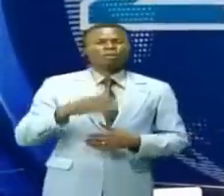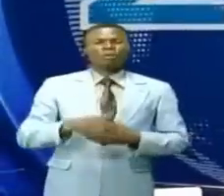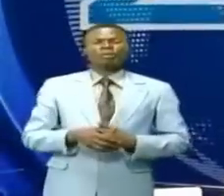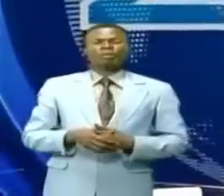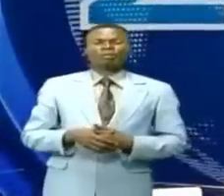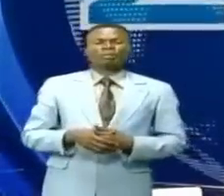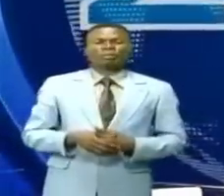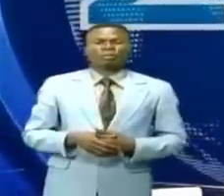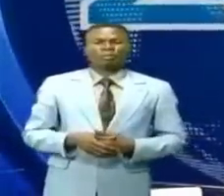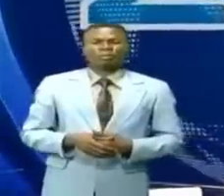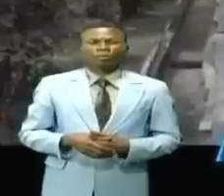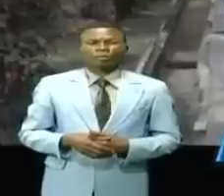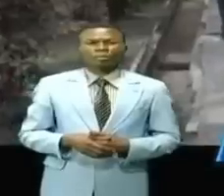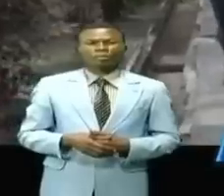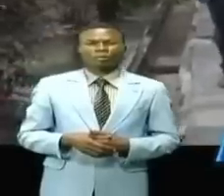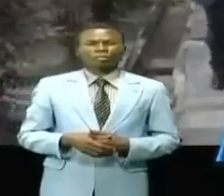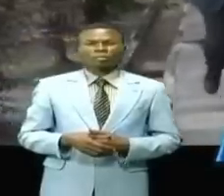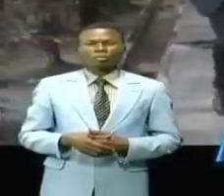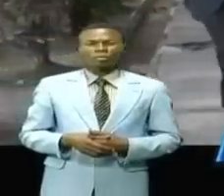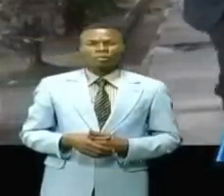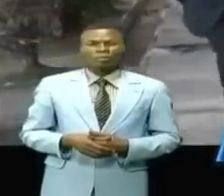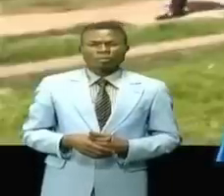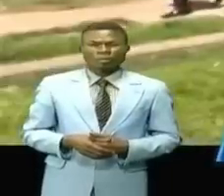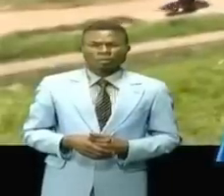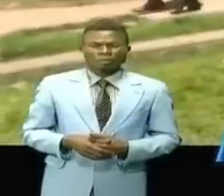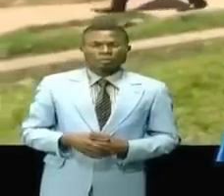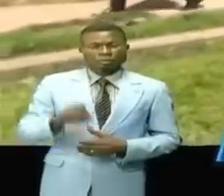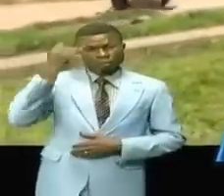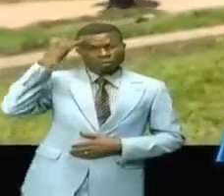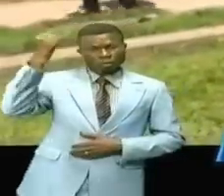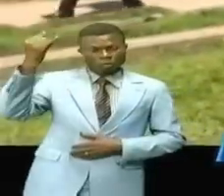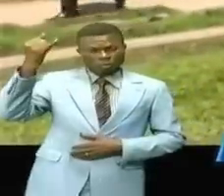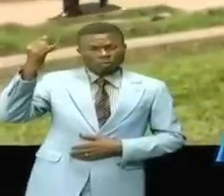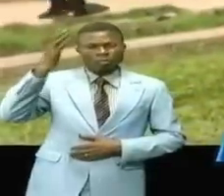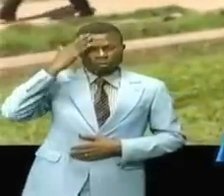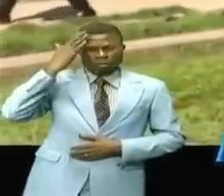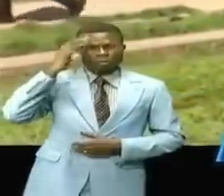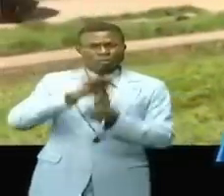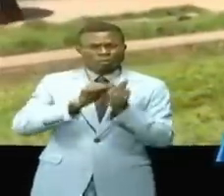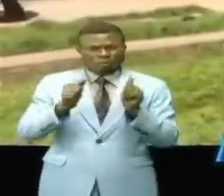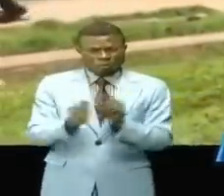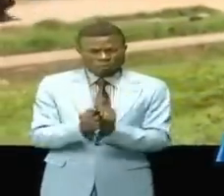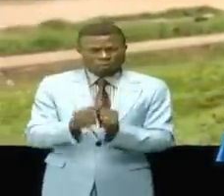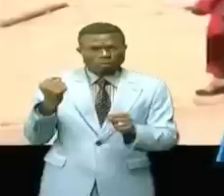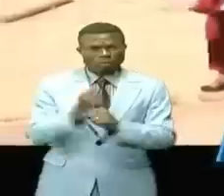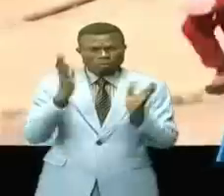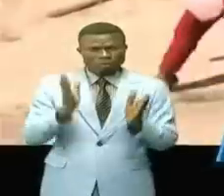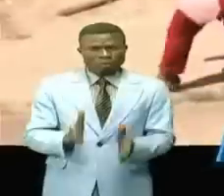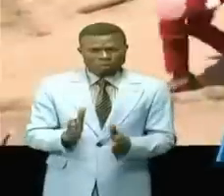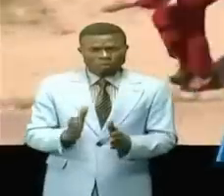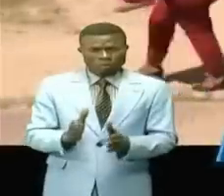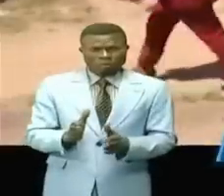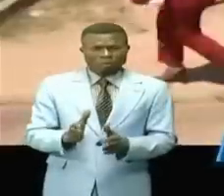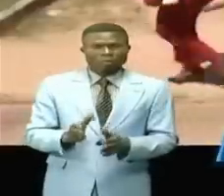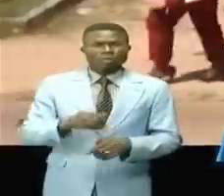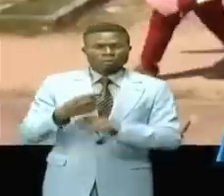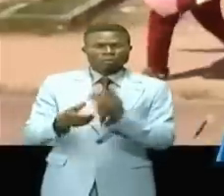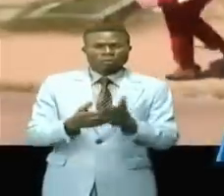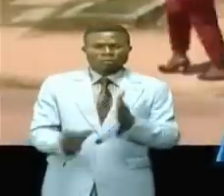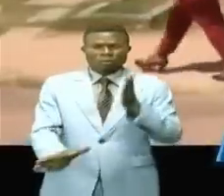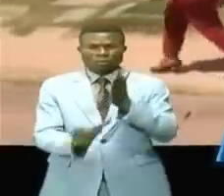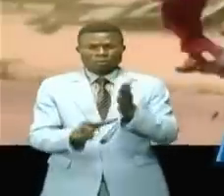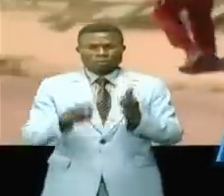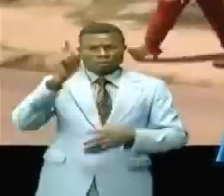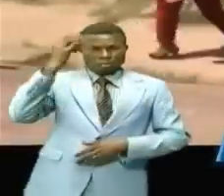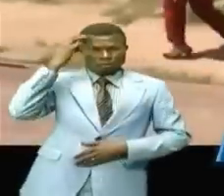et Moké Maluma. Dans le but d'appréhender les problèmes que rencontrent les fonctionnaires à la source, le